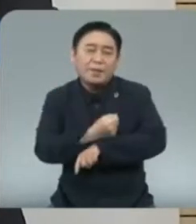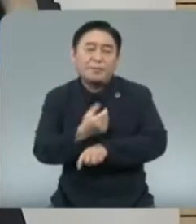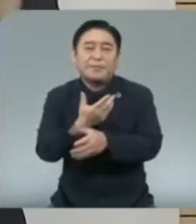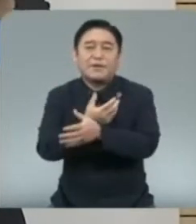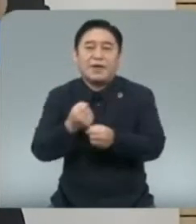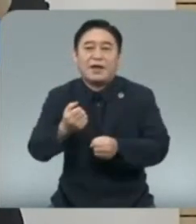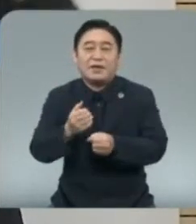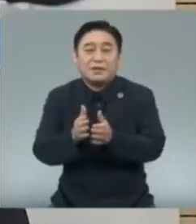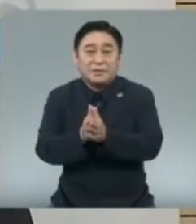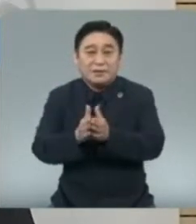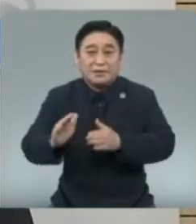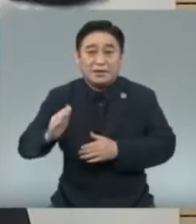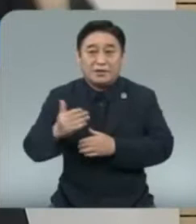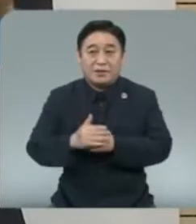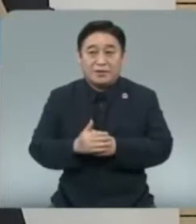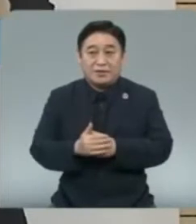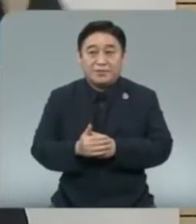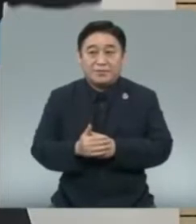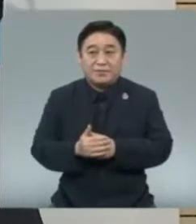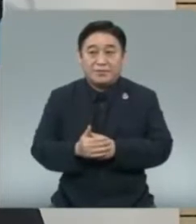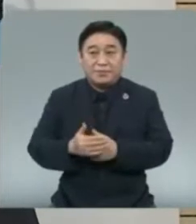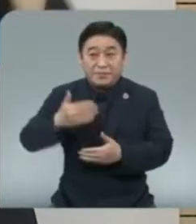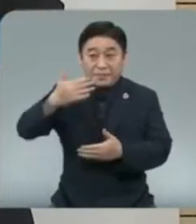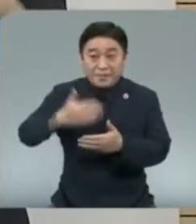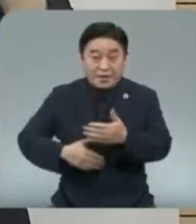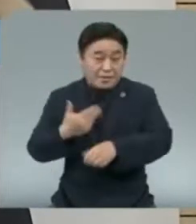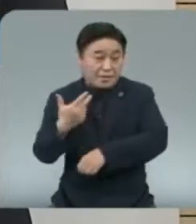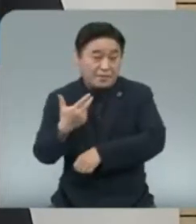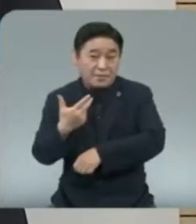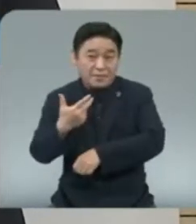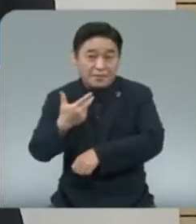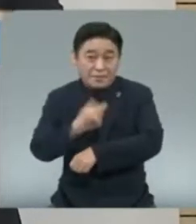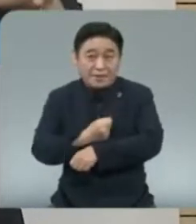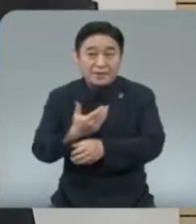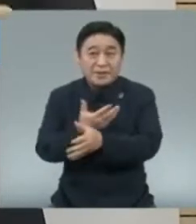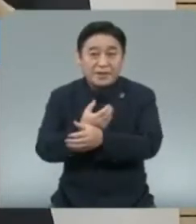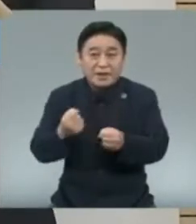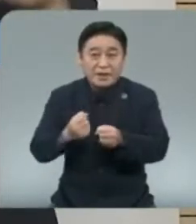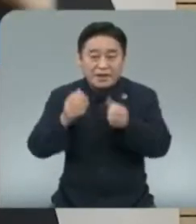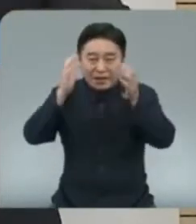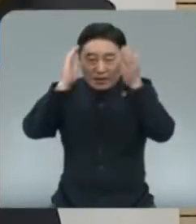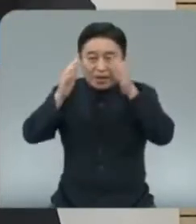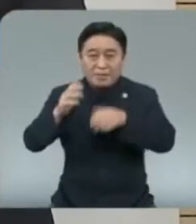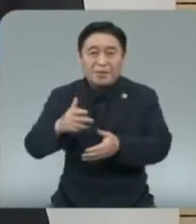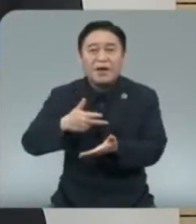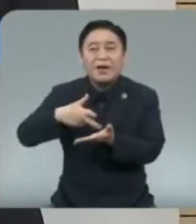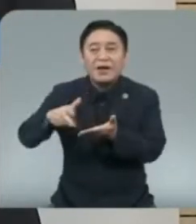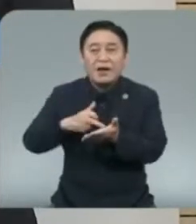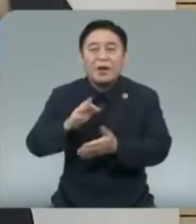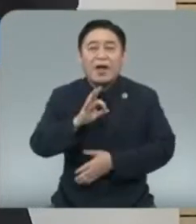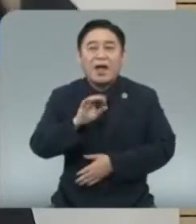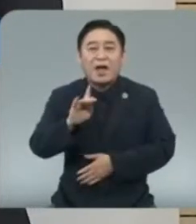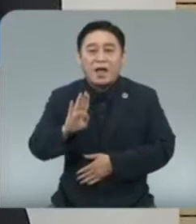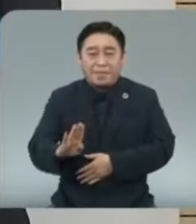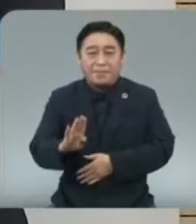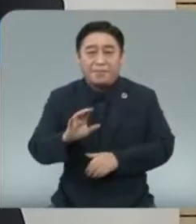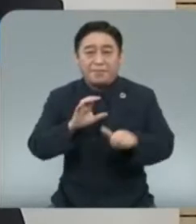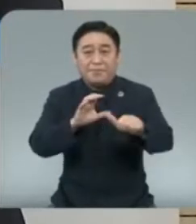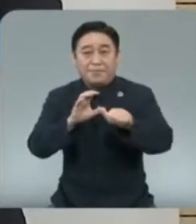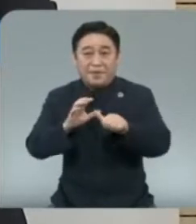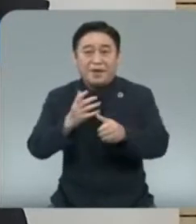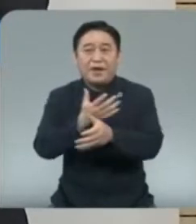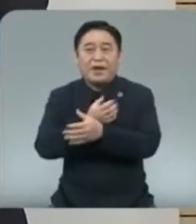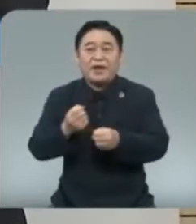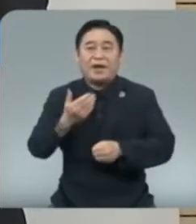예약을 시작합니다. 잔여 백신 당일 접종 예약은 네이버와 카카오 앱을